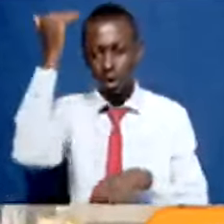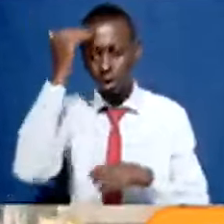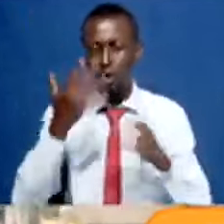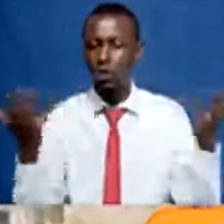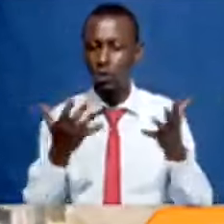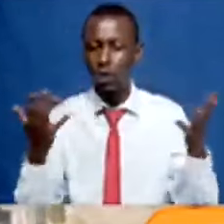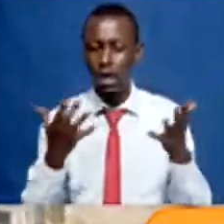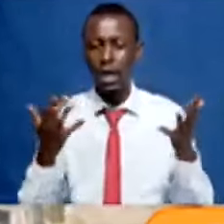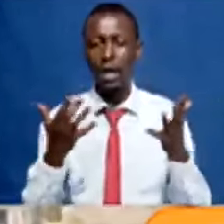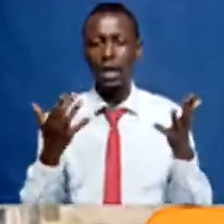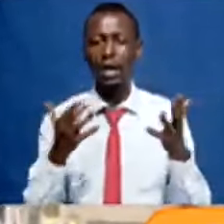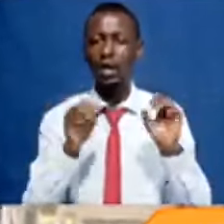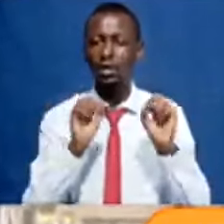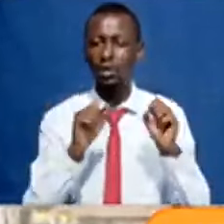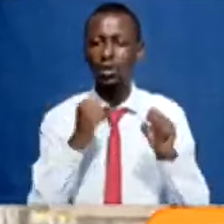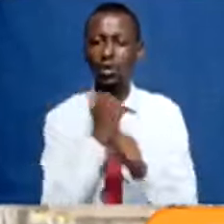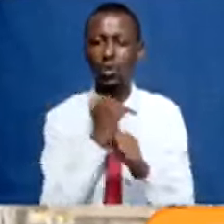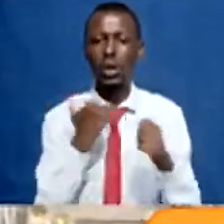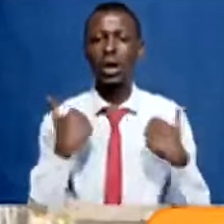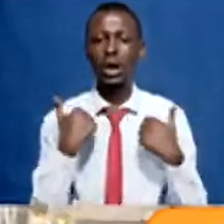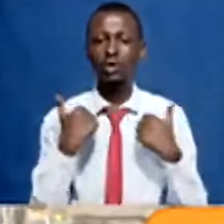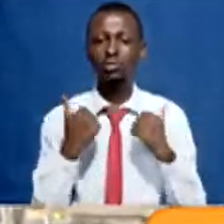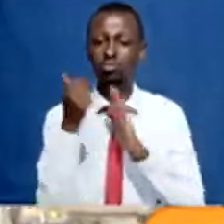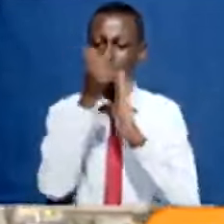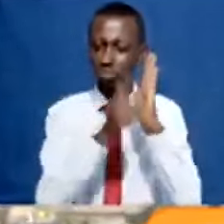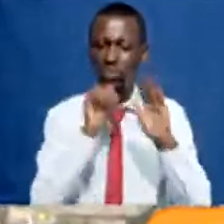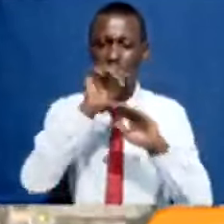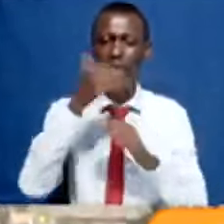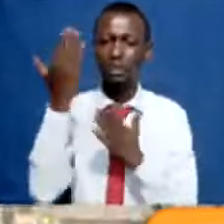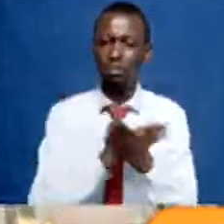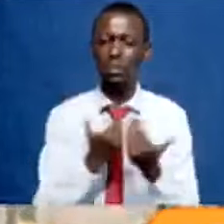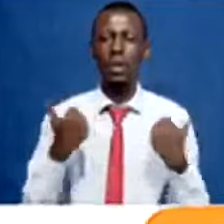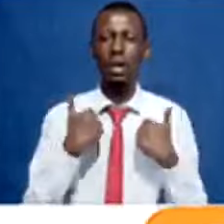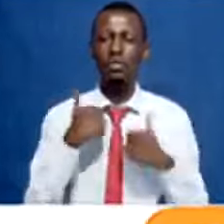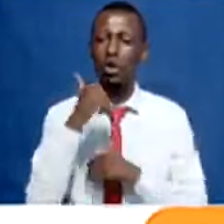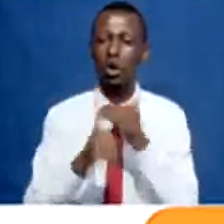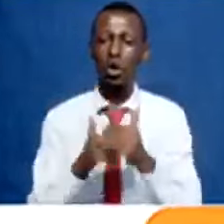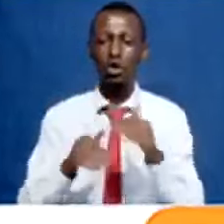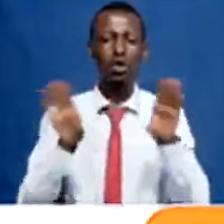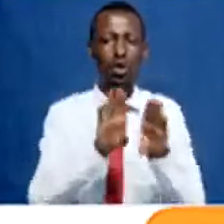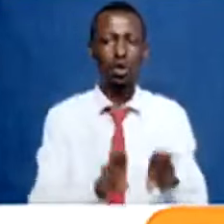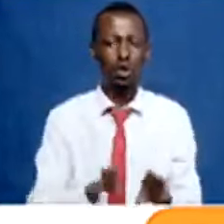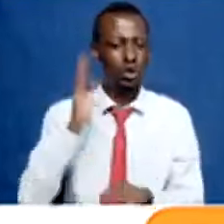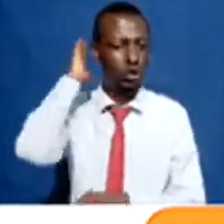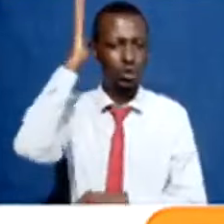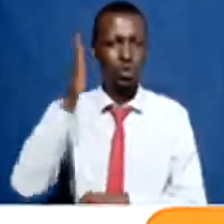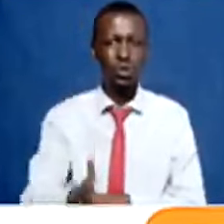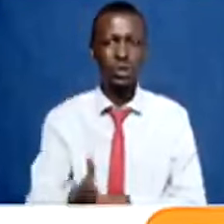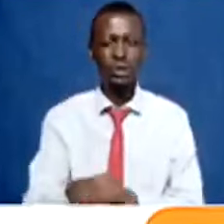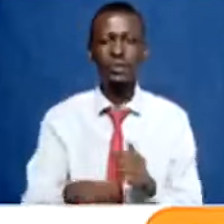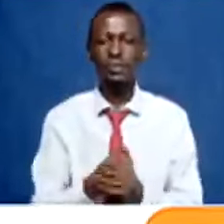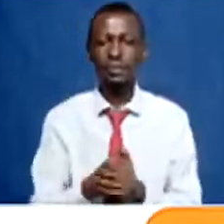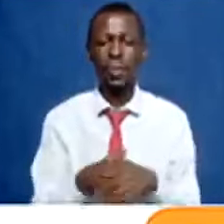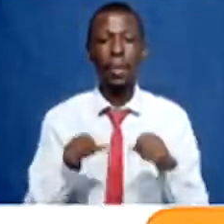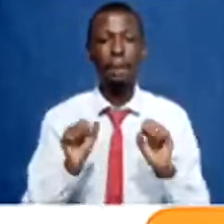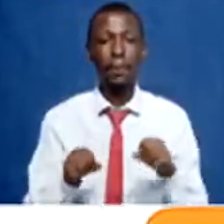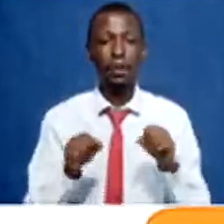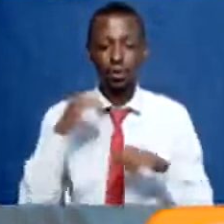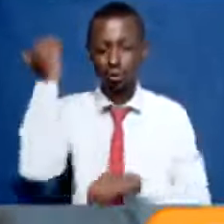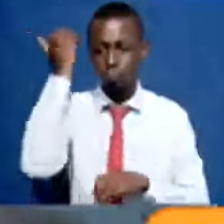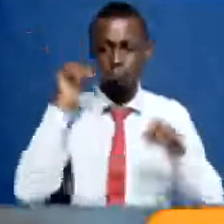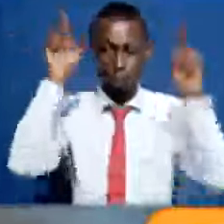List imepatikana leo na zifunga zote ambazo ziko kwa maestri za watu. Mahakama itatoa uamuzi Jumatano ya iwapo